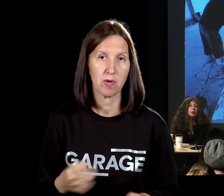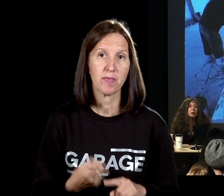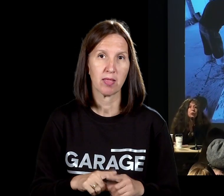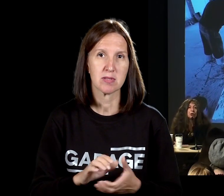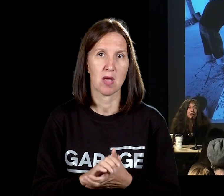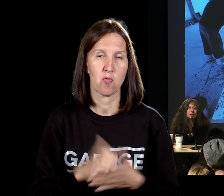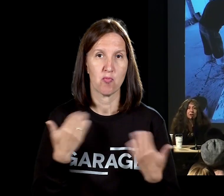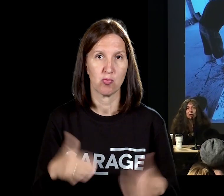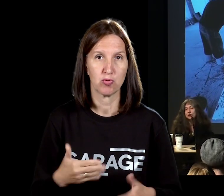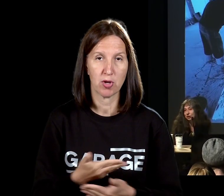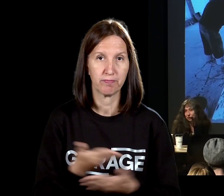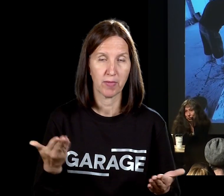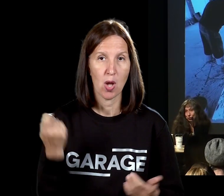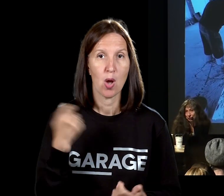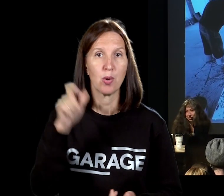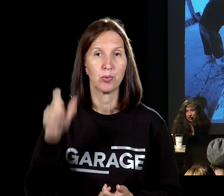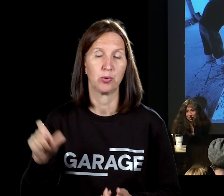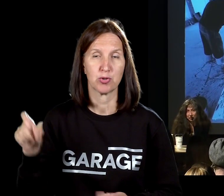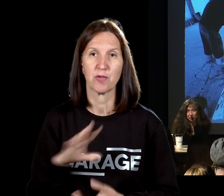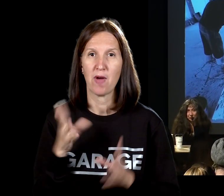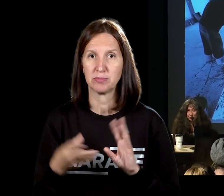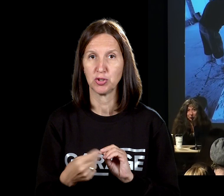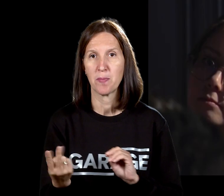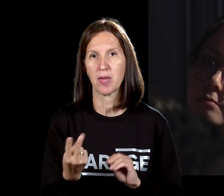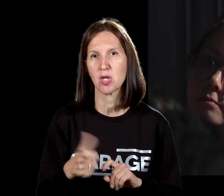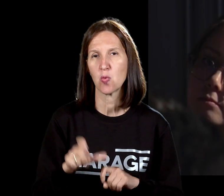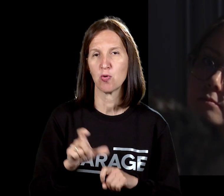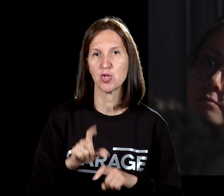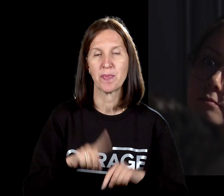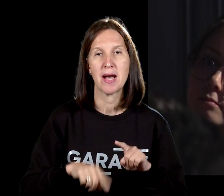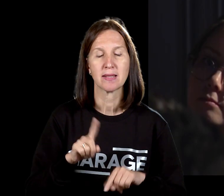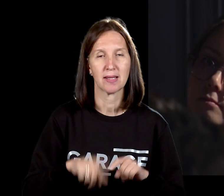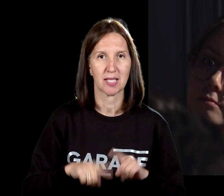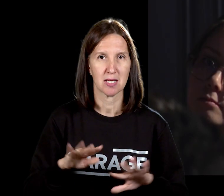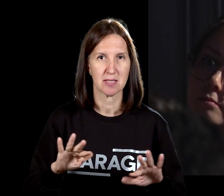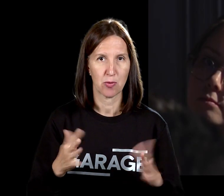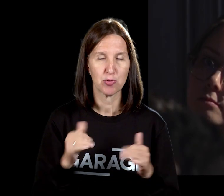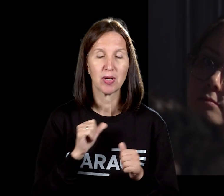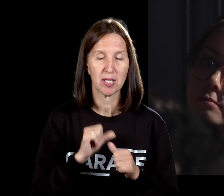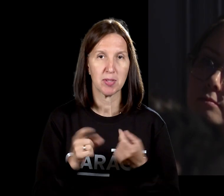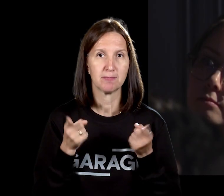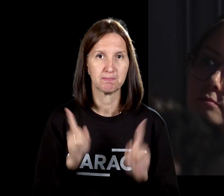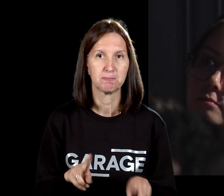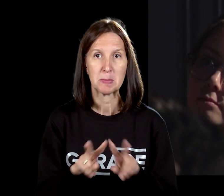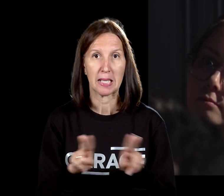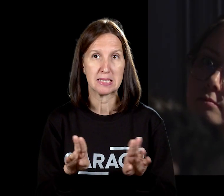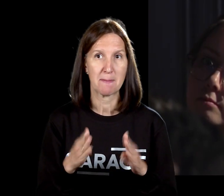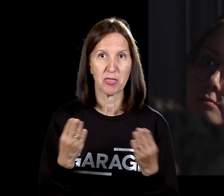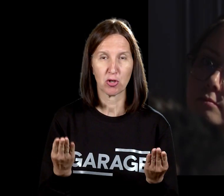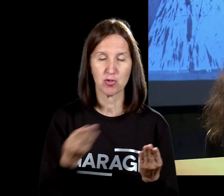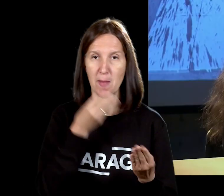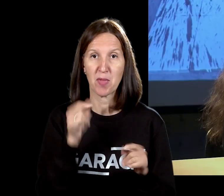А это художники, это довольно редкий случай достаточно симметричных подобий, потому что они